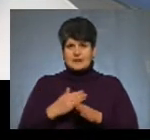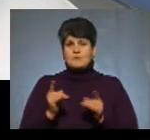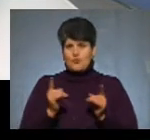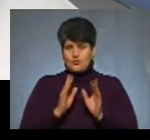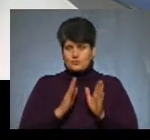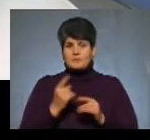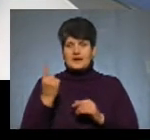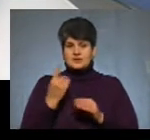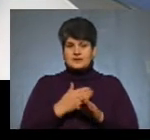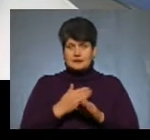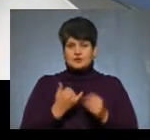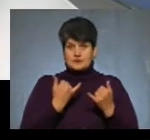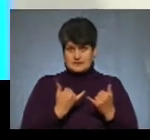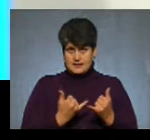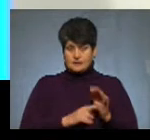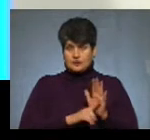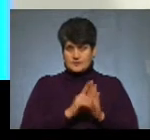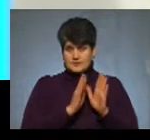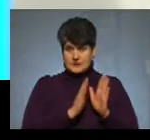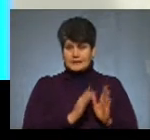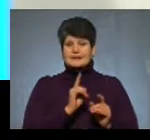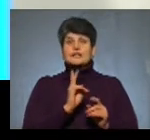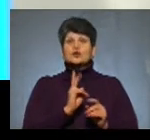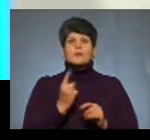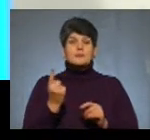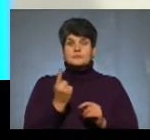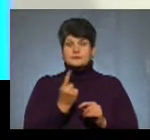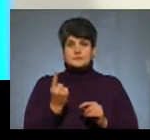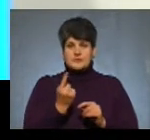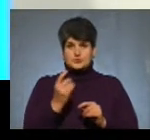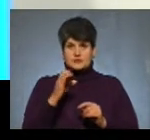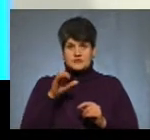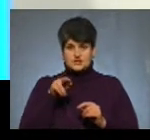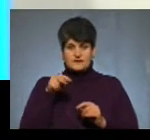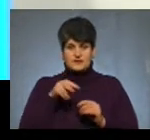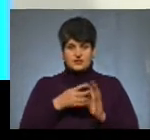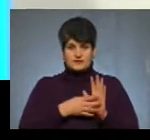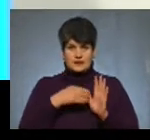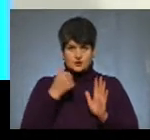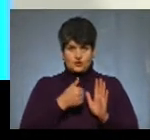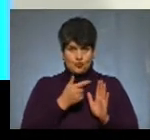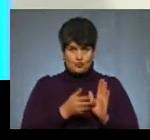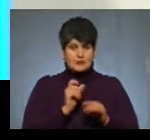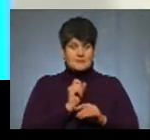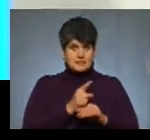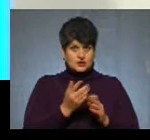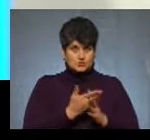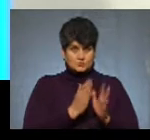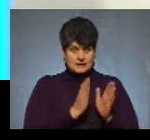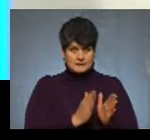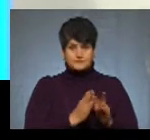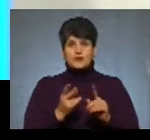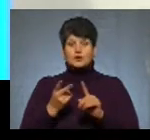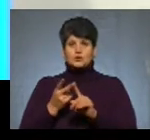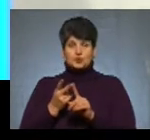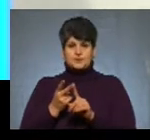вже, перший етап – це те, що зараз запроваджується. Тобто, для тих людей, які звертаються з 1 січня 2019 року за призначенням субсидії.